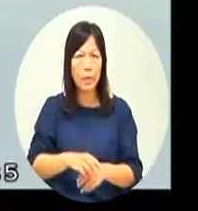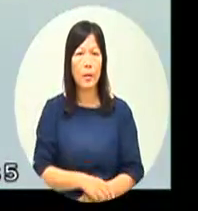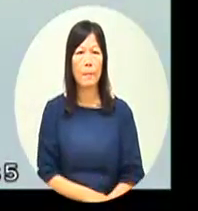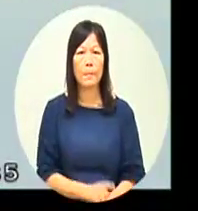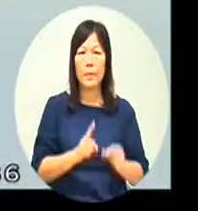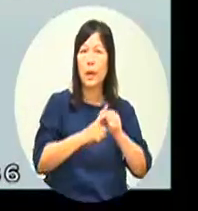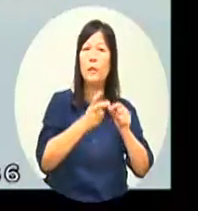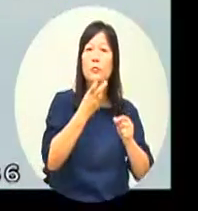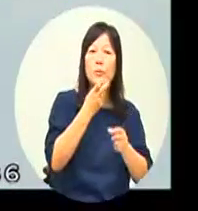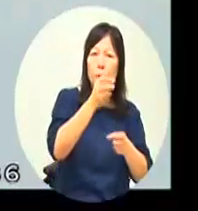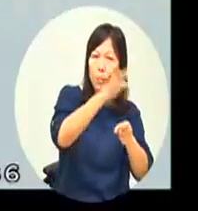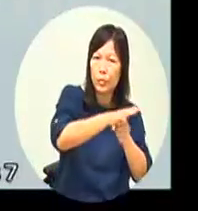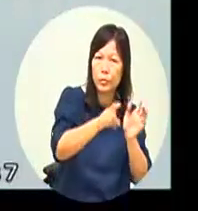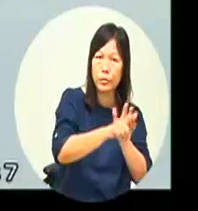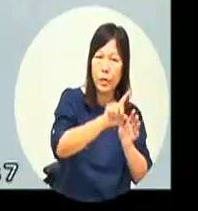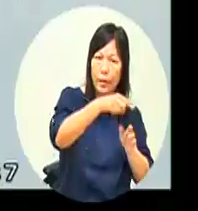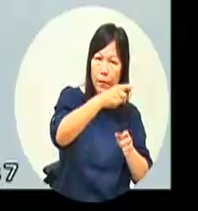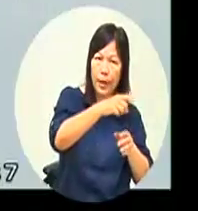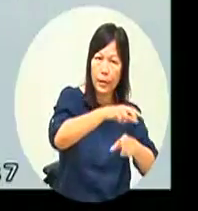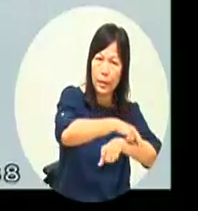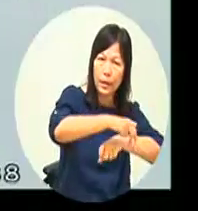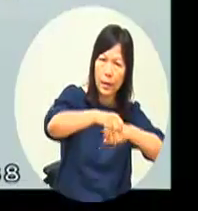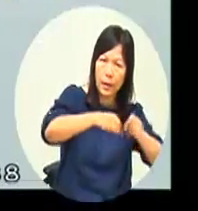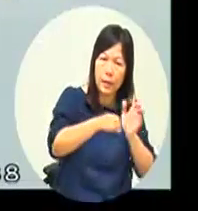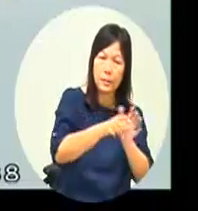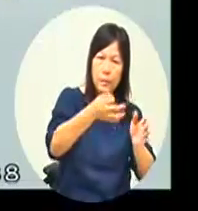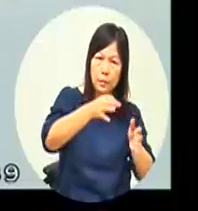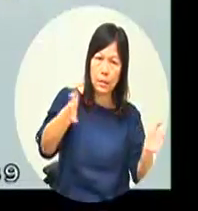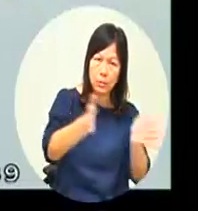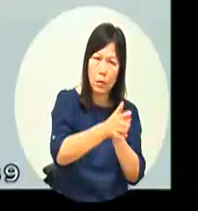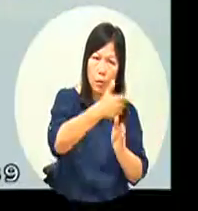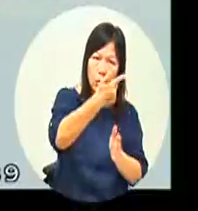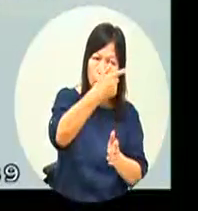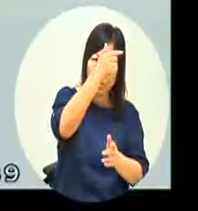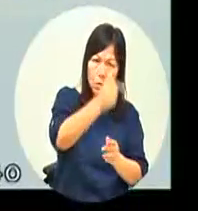包括中央补助100案，新台币